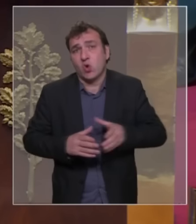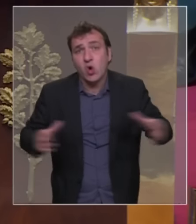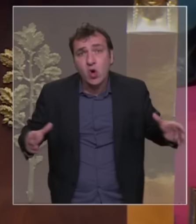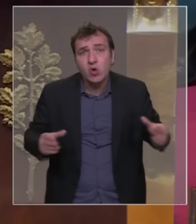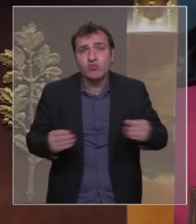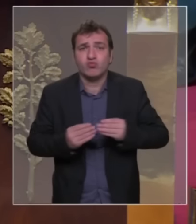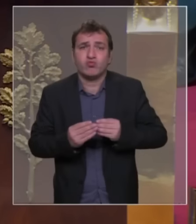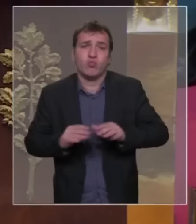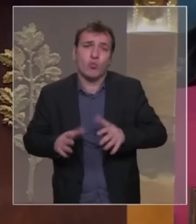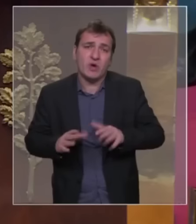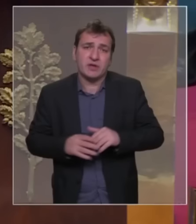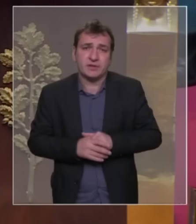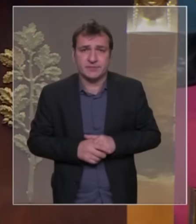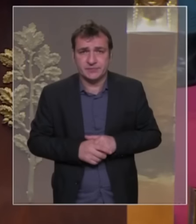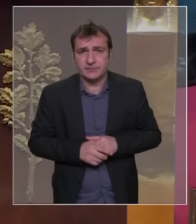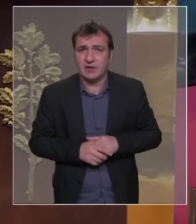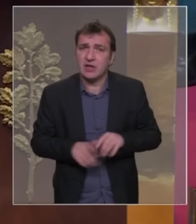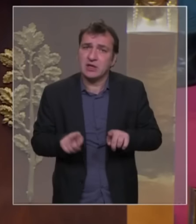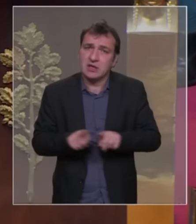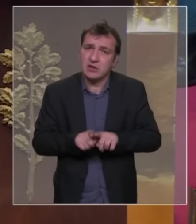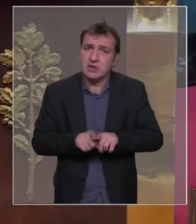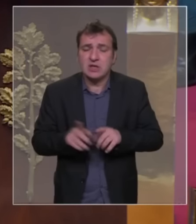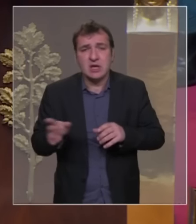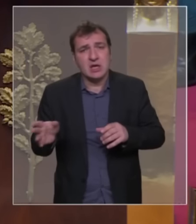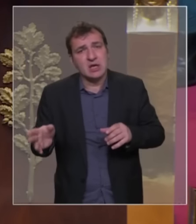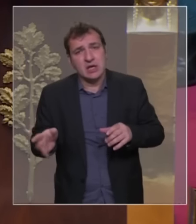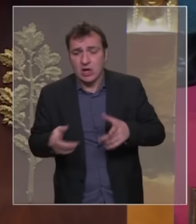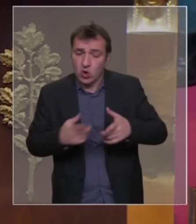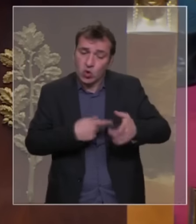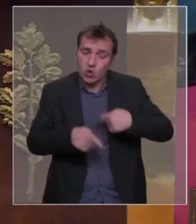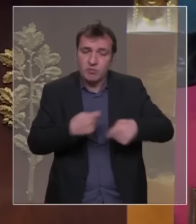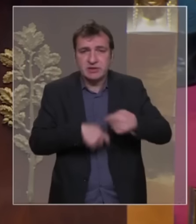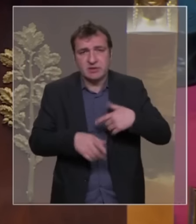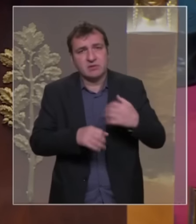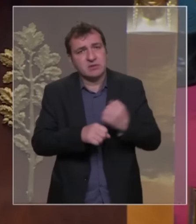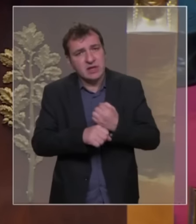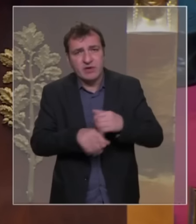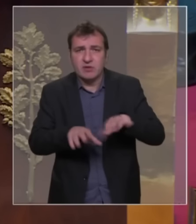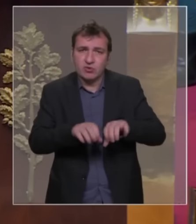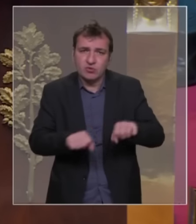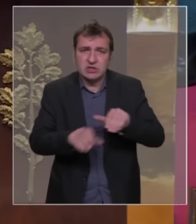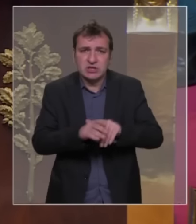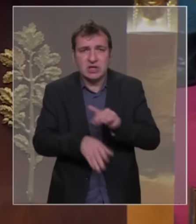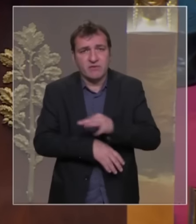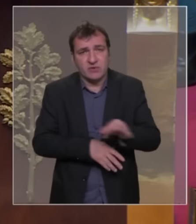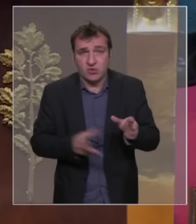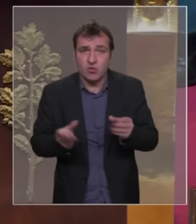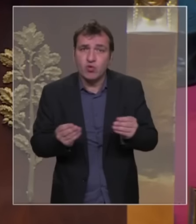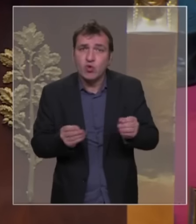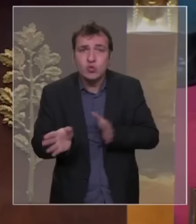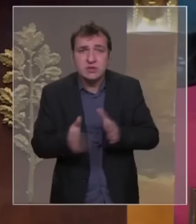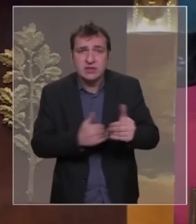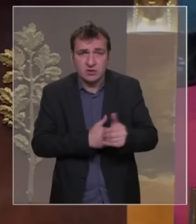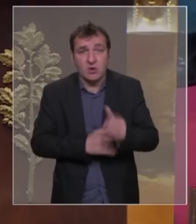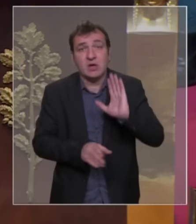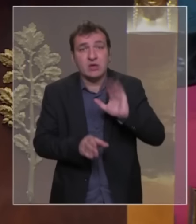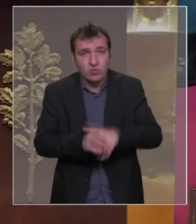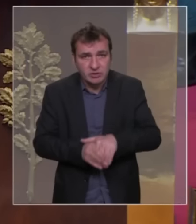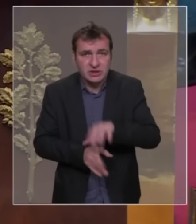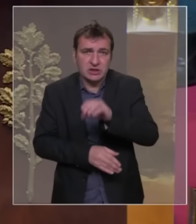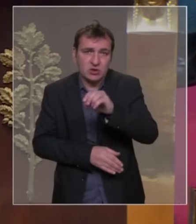nos artisans et de nos commerçants qui travaillent, produisent en France, dans beaucoup de secteurs, y compris le numérique et l'intelligence